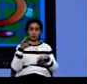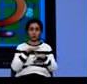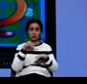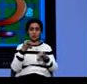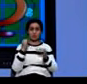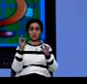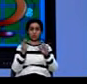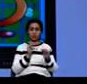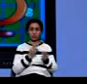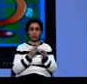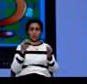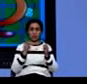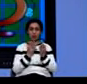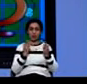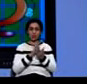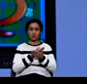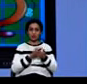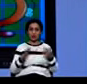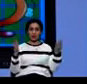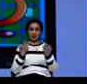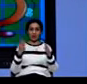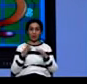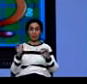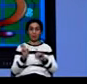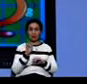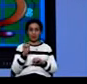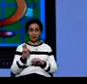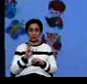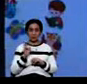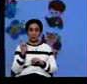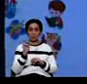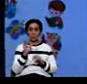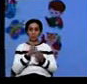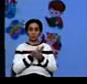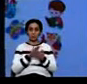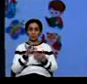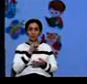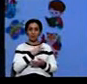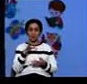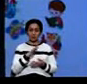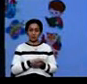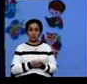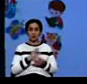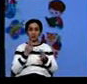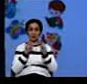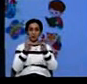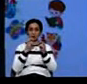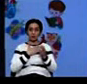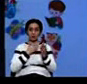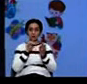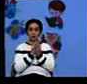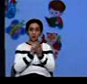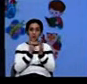снежинка смелая, какая чистая, какая белая. Давайте мы с вами проверим наше